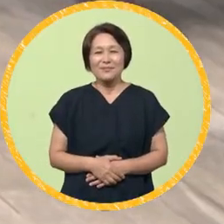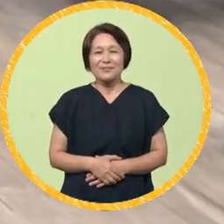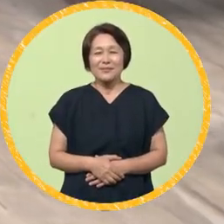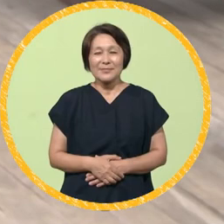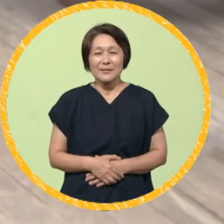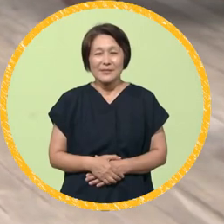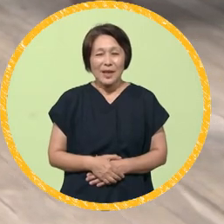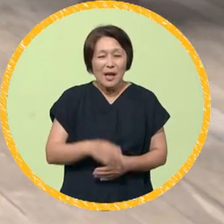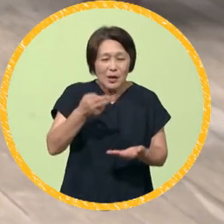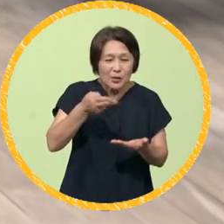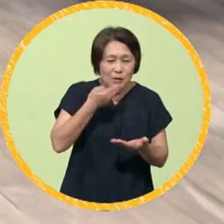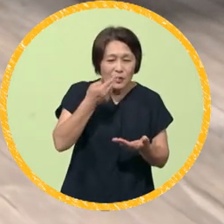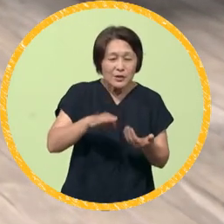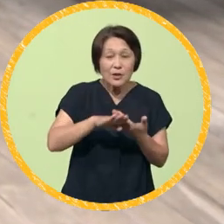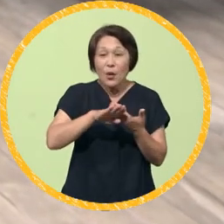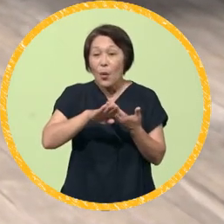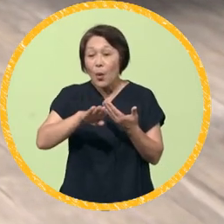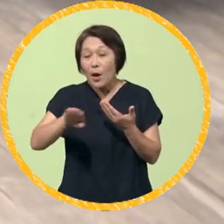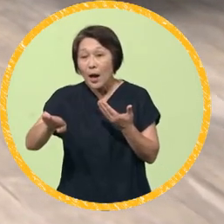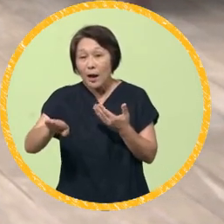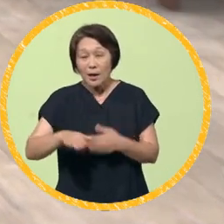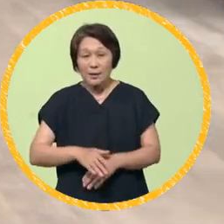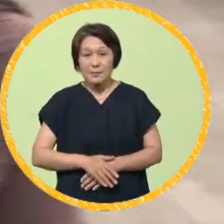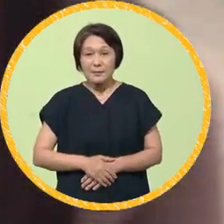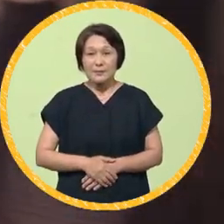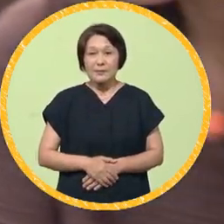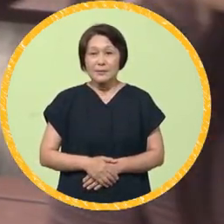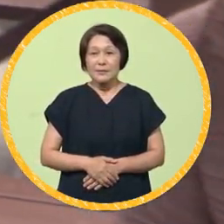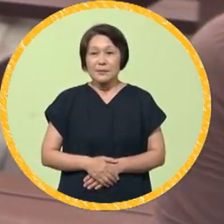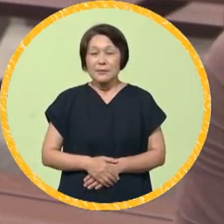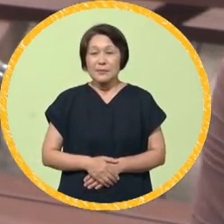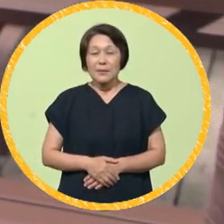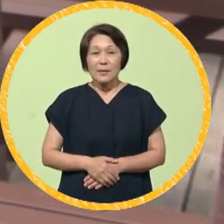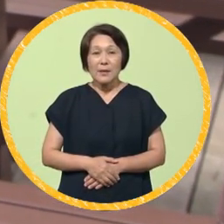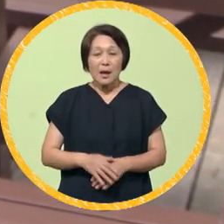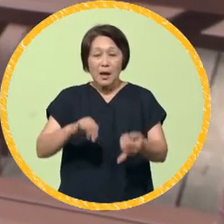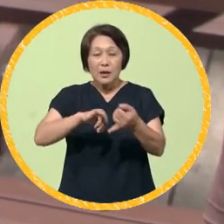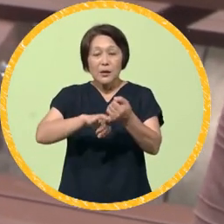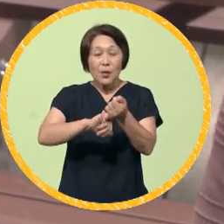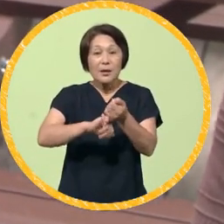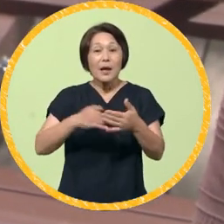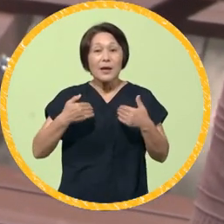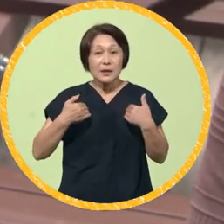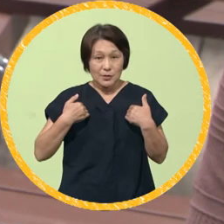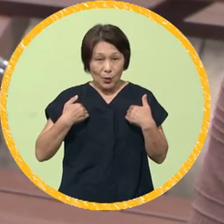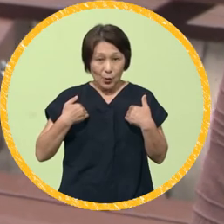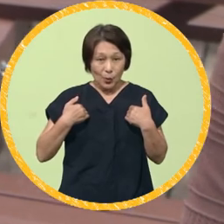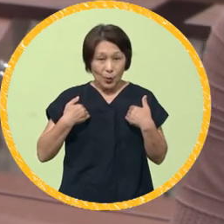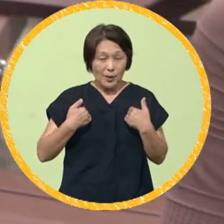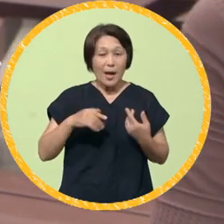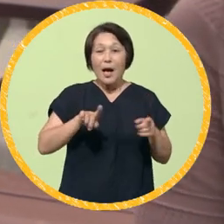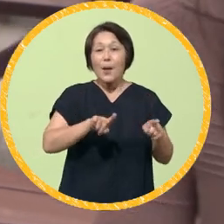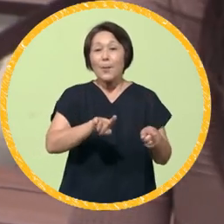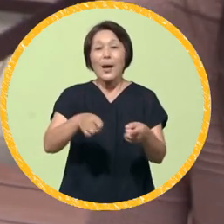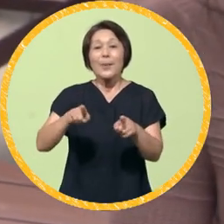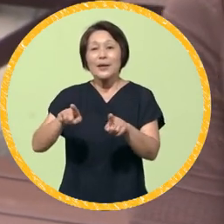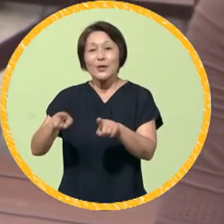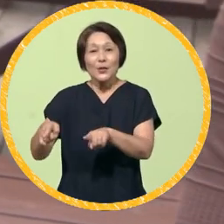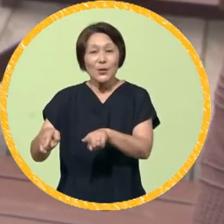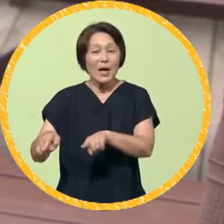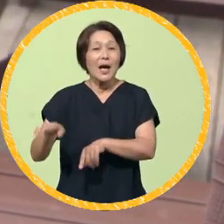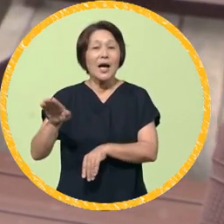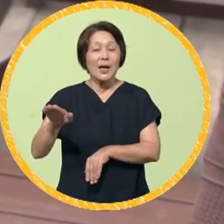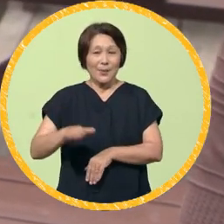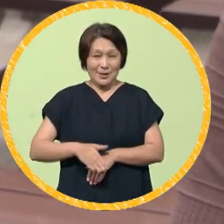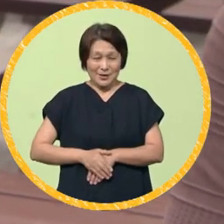このグルメの他にも何かおすすめはあるんですか？ そうですね、事前に予約が必要なんですけど、はい、バーベキューができます。ワンピース